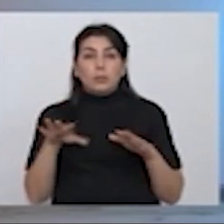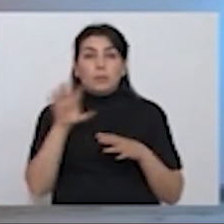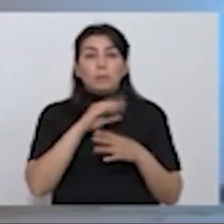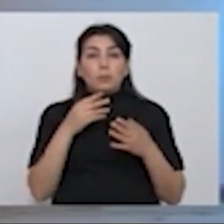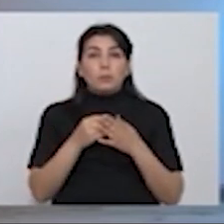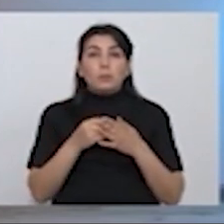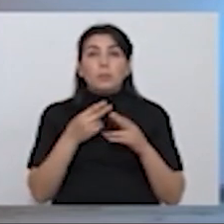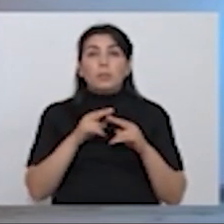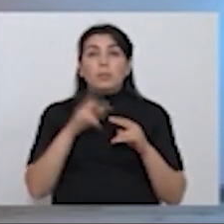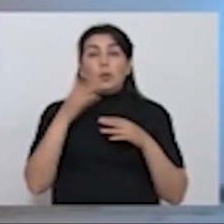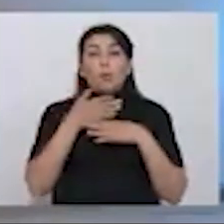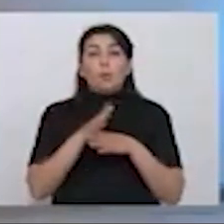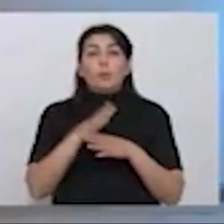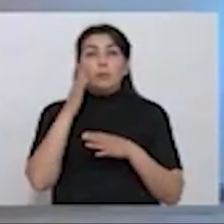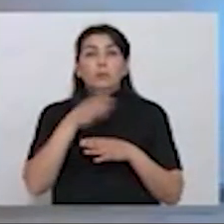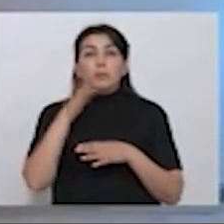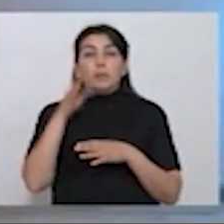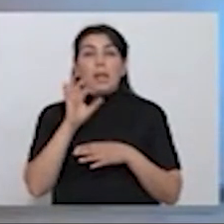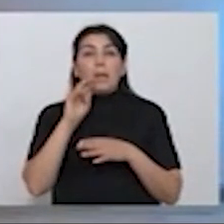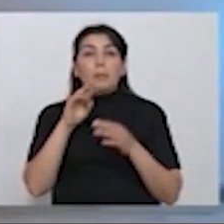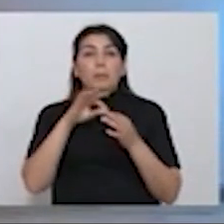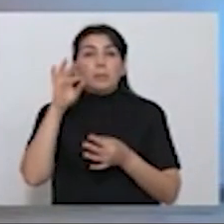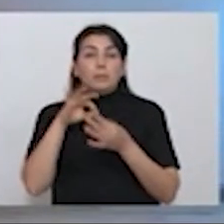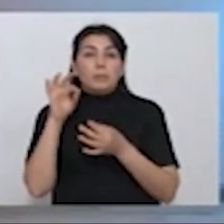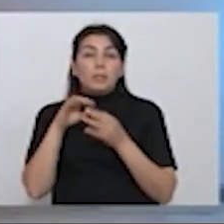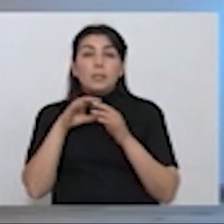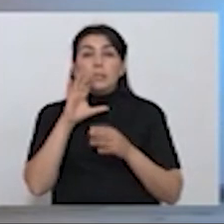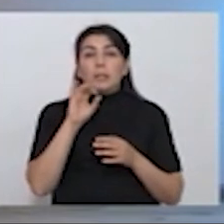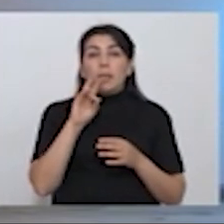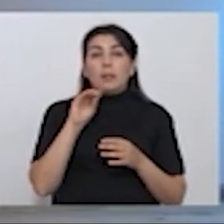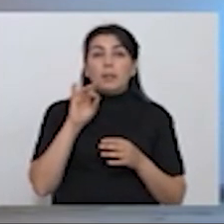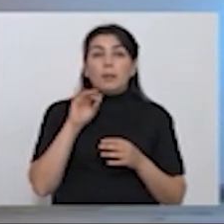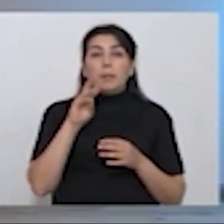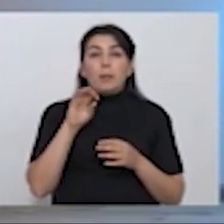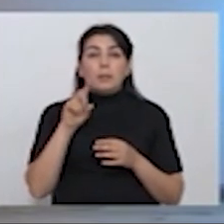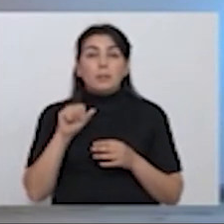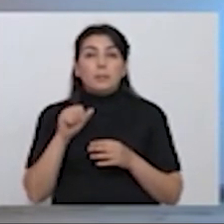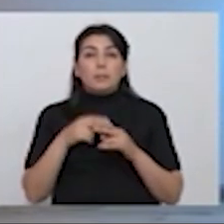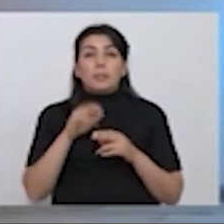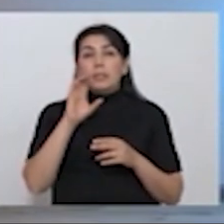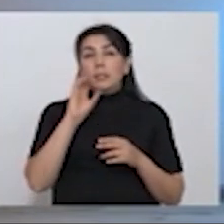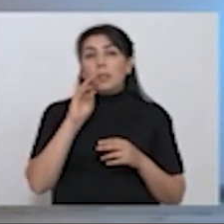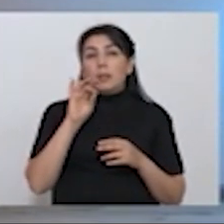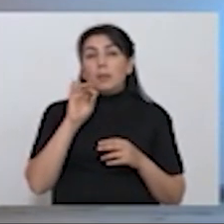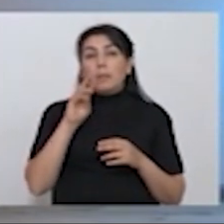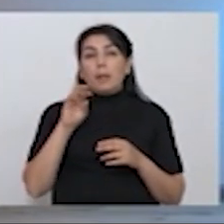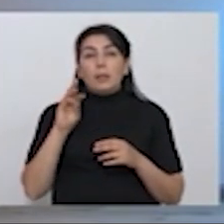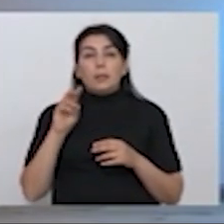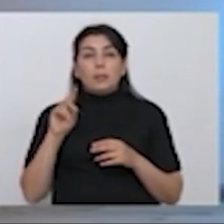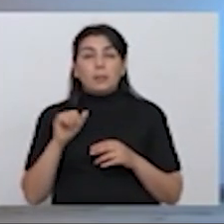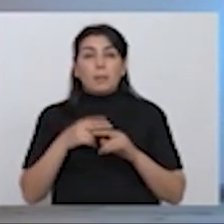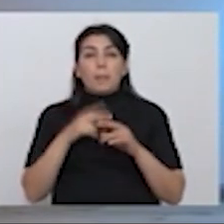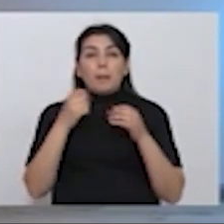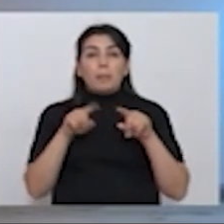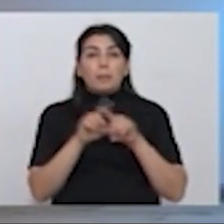hamda bo'linish urchuqlari duk iplari hosil qilib sentromeralarga kelib birikadi. Sentromera bu xromosomaning